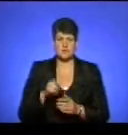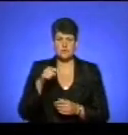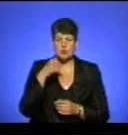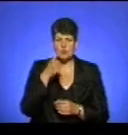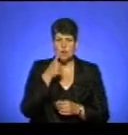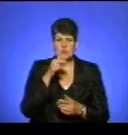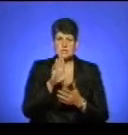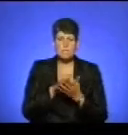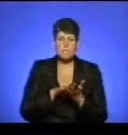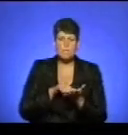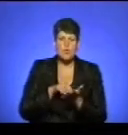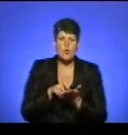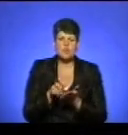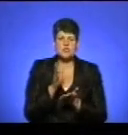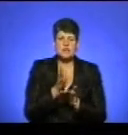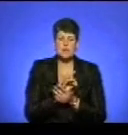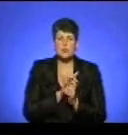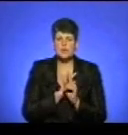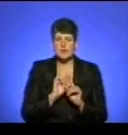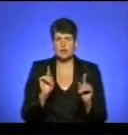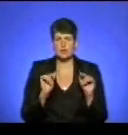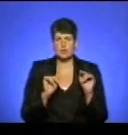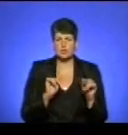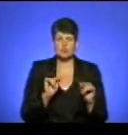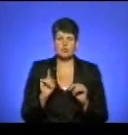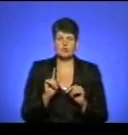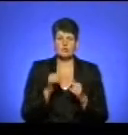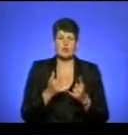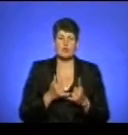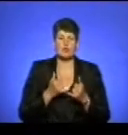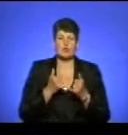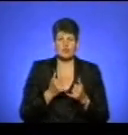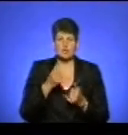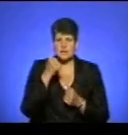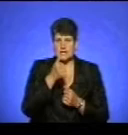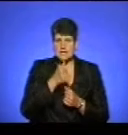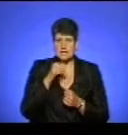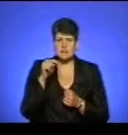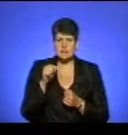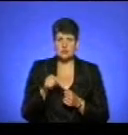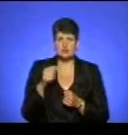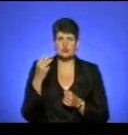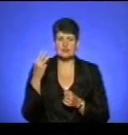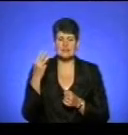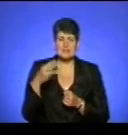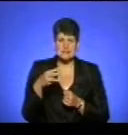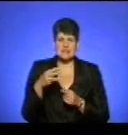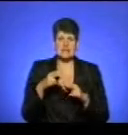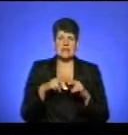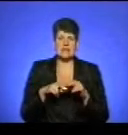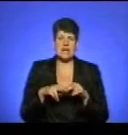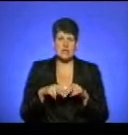проща є унікальною в тому, що вона приурочена річниці 1030-й хрещення Русі